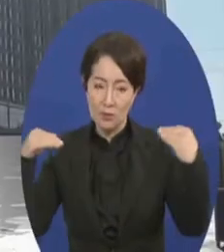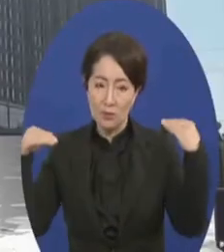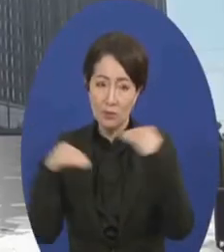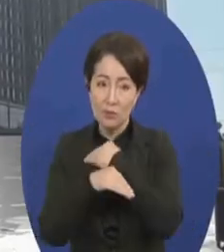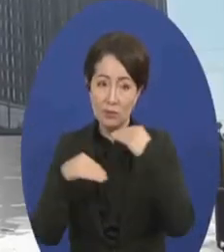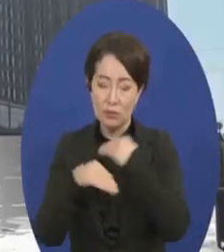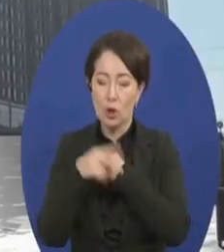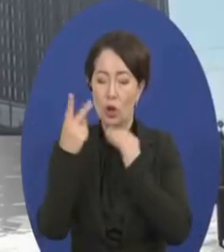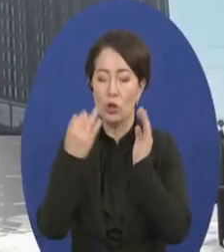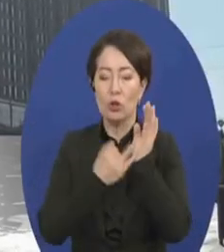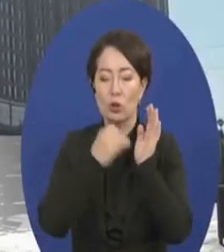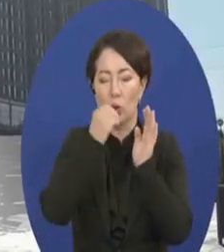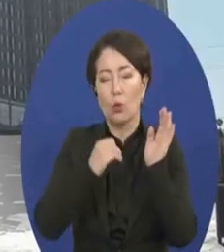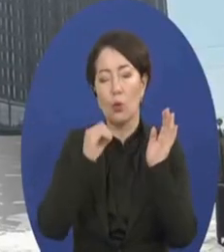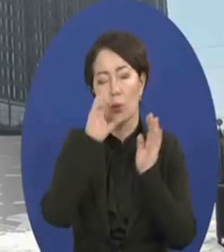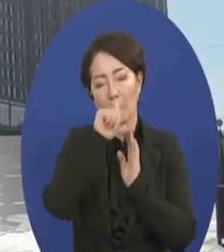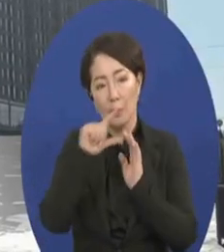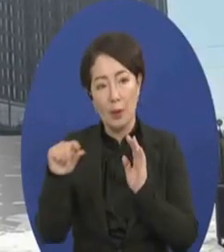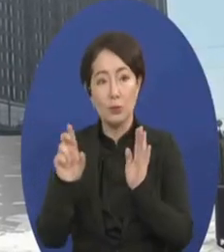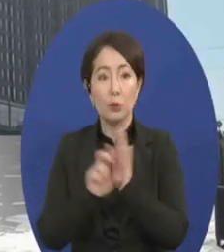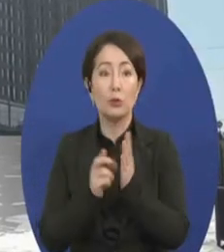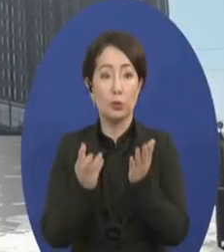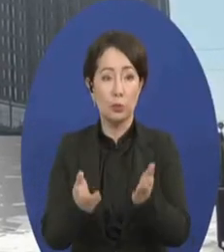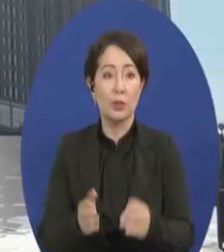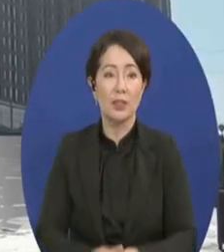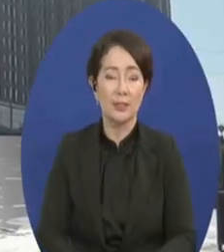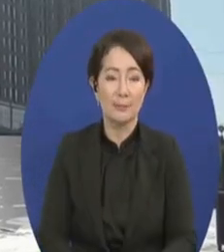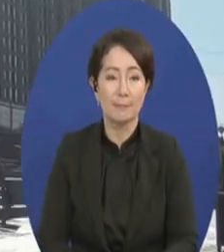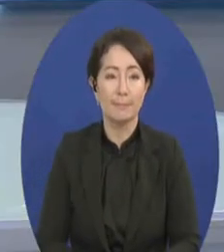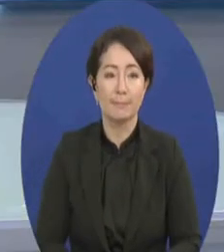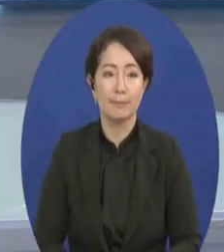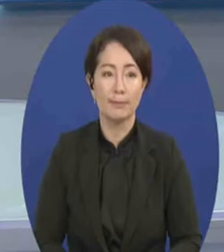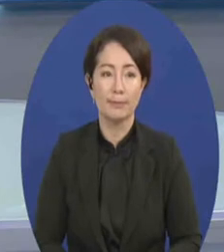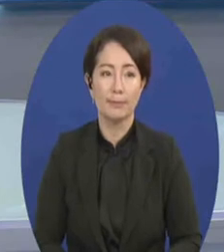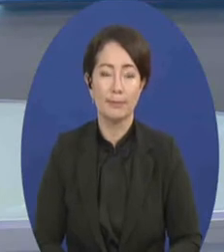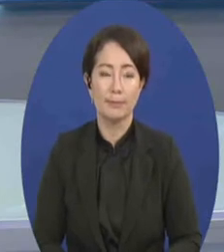эрчим 27% буурах боломж бүрдэх юм а.